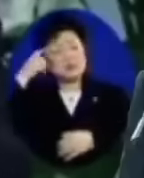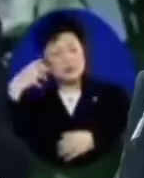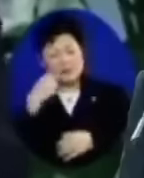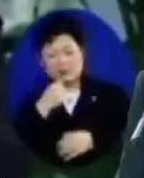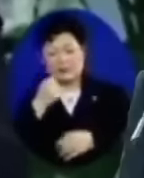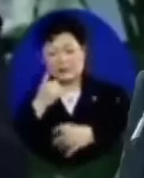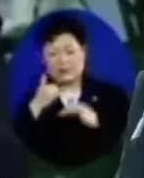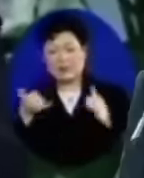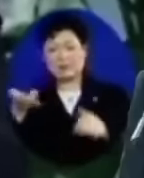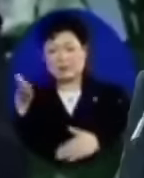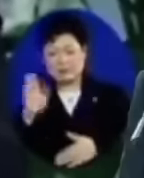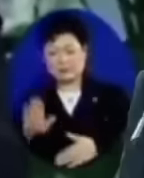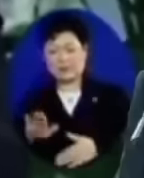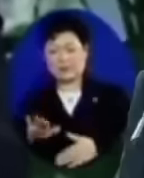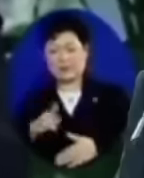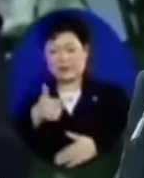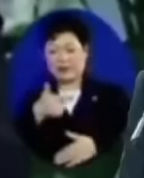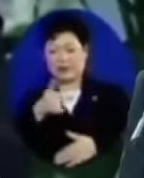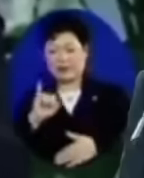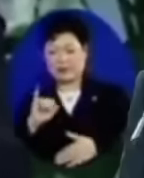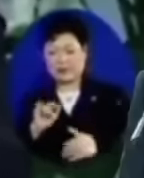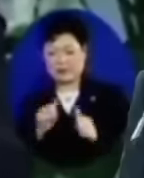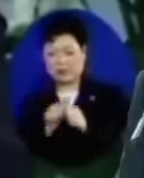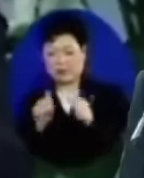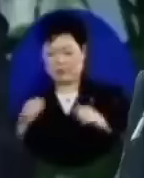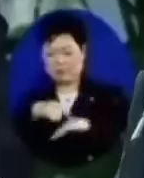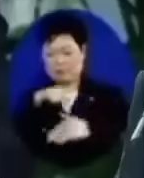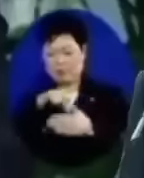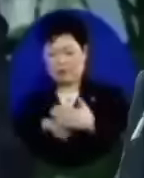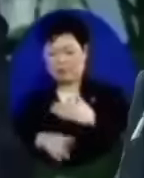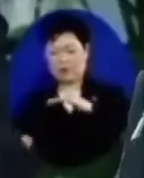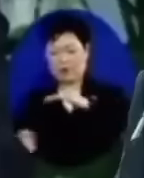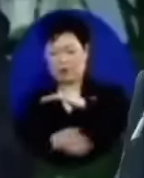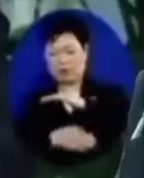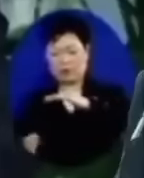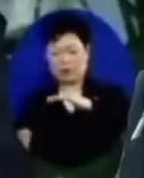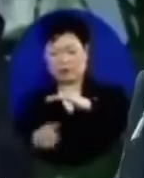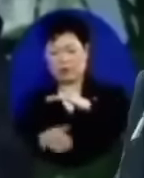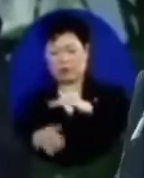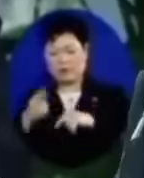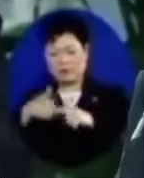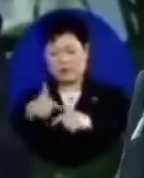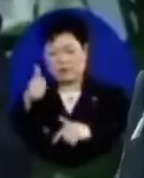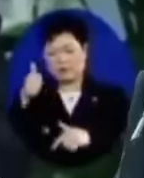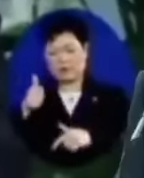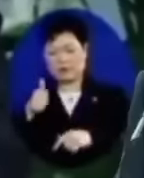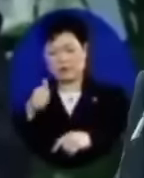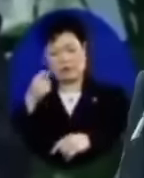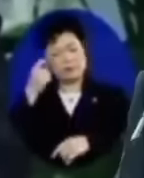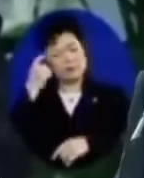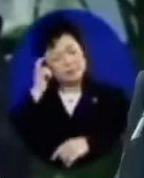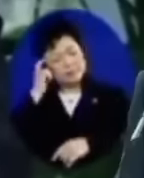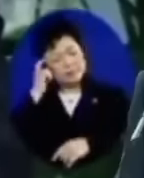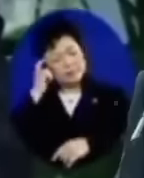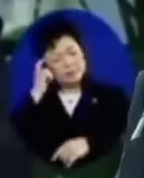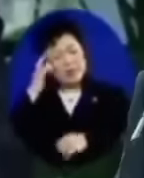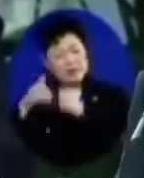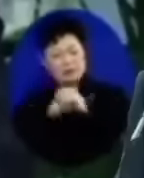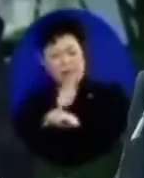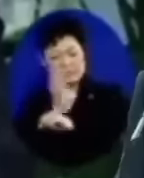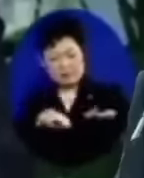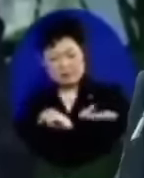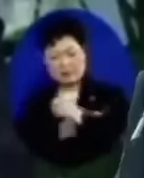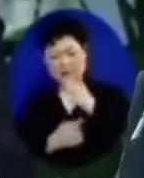그러나 이 니고데모는 무언지 마음에 공허한 마음이 있고 예수님의 생활을 보니까 하나님의 능력이 나타난